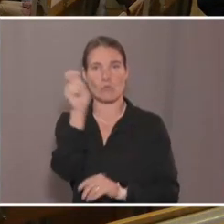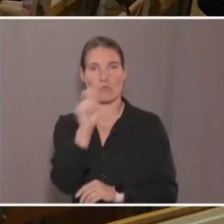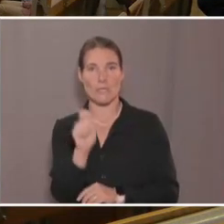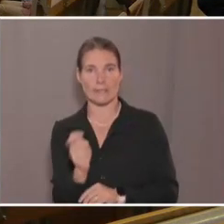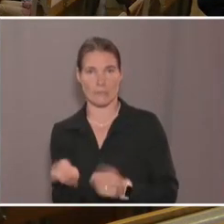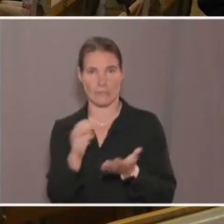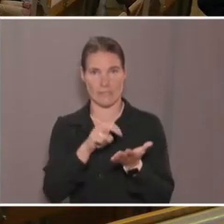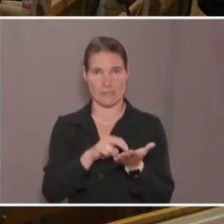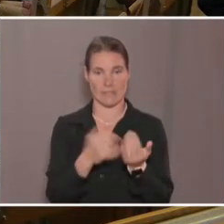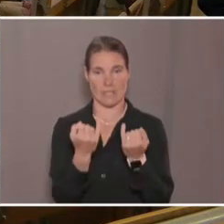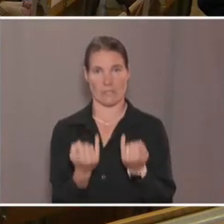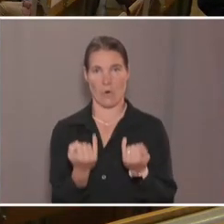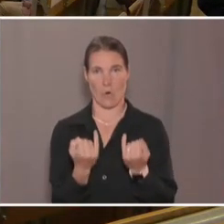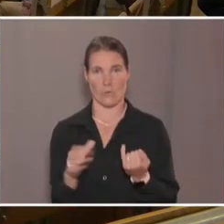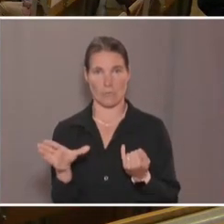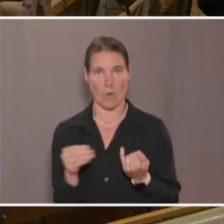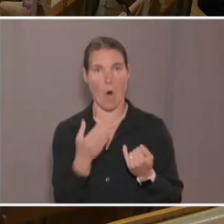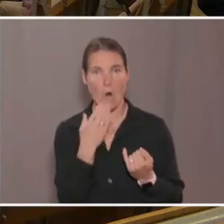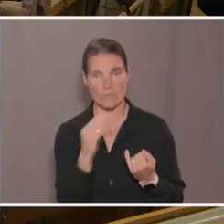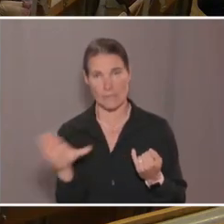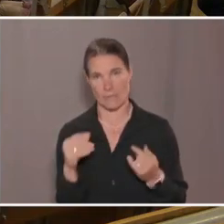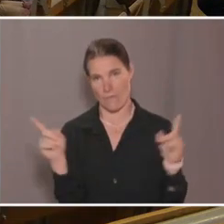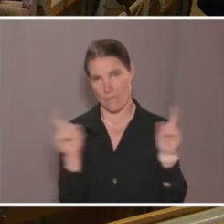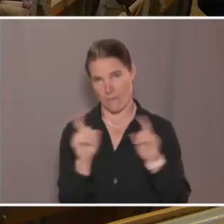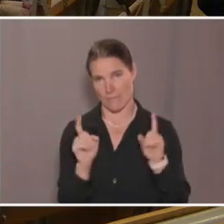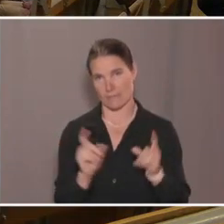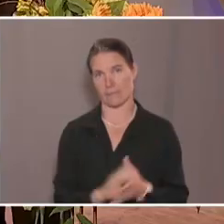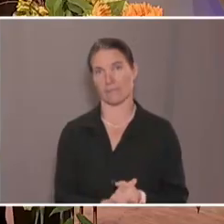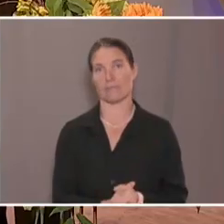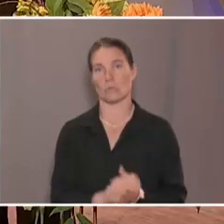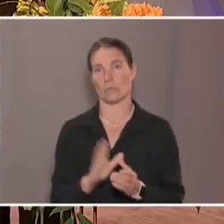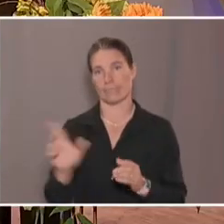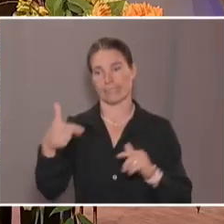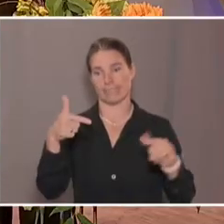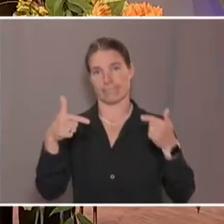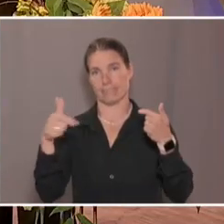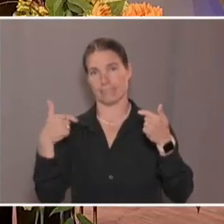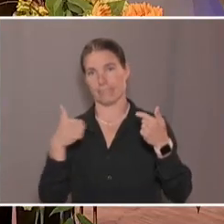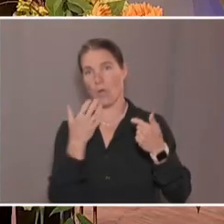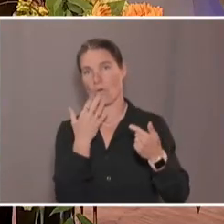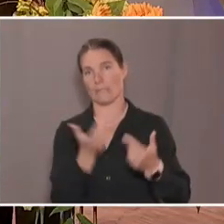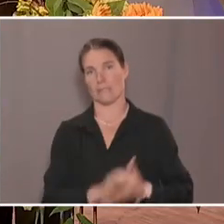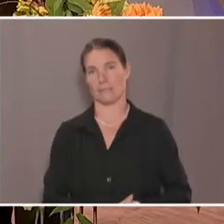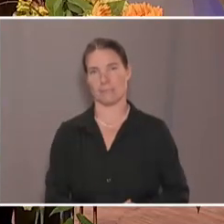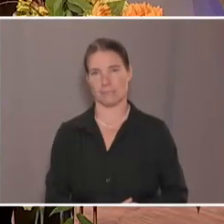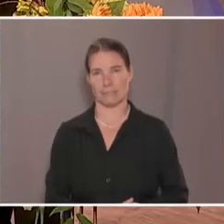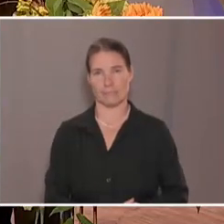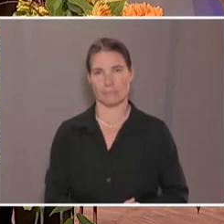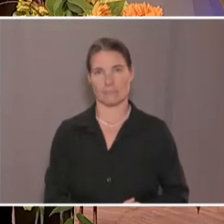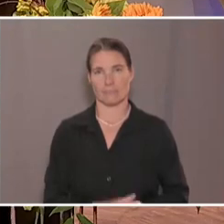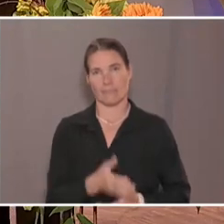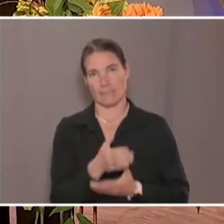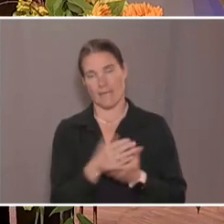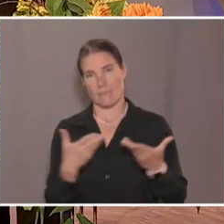heute mit uns hoffentlich feiern und sich auch ordentlich zugeschaltet haben. Ja, allzu viele Freuden